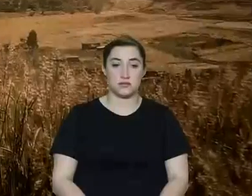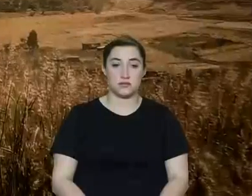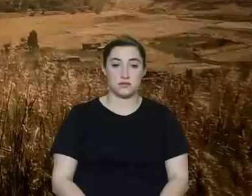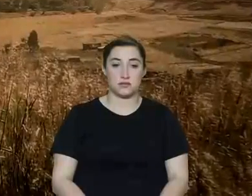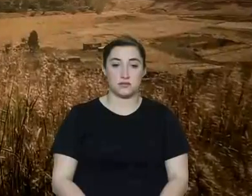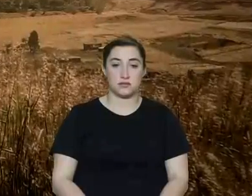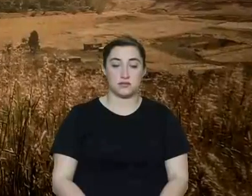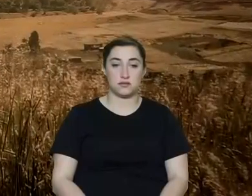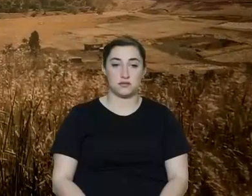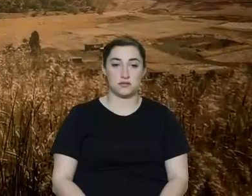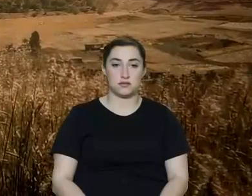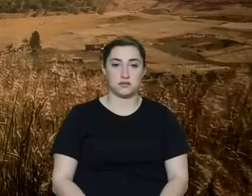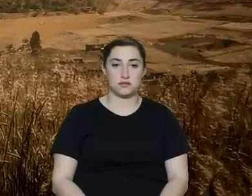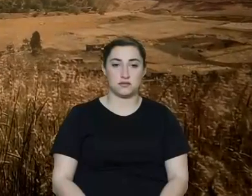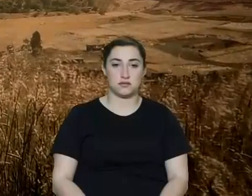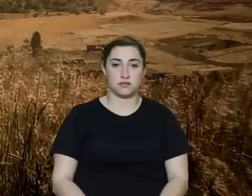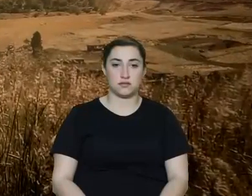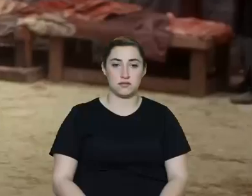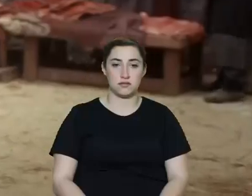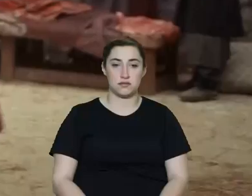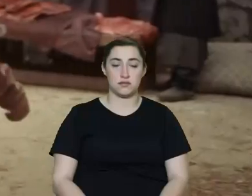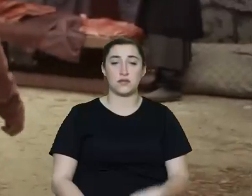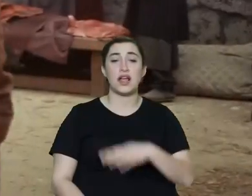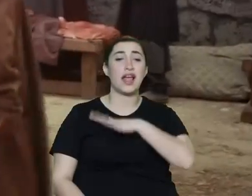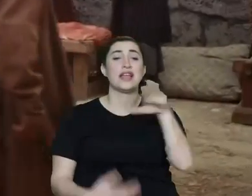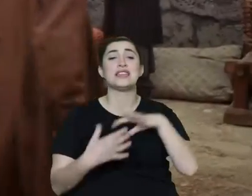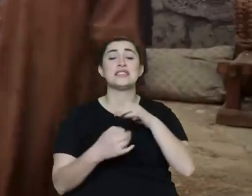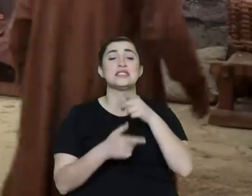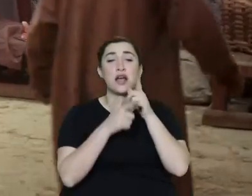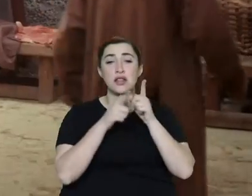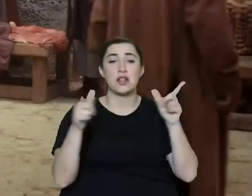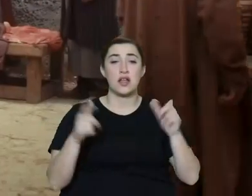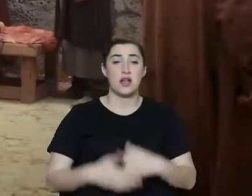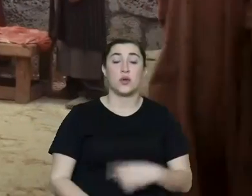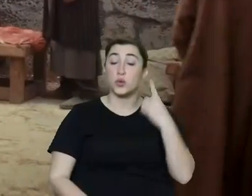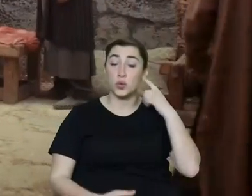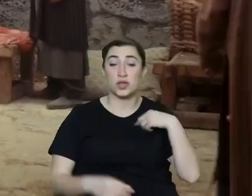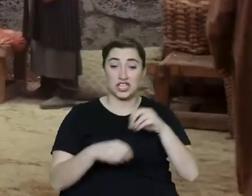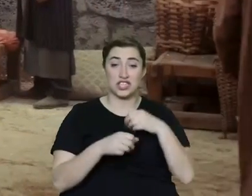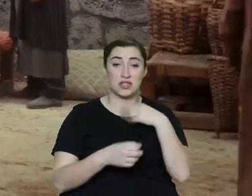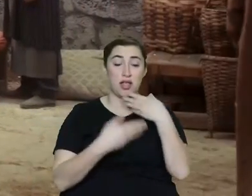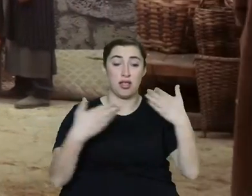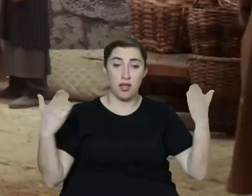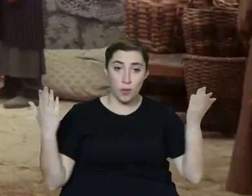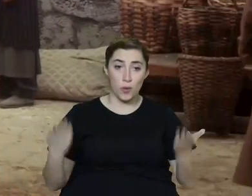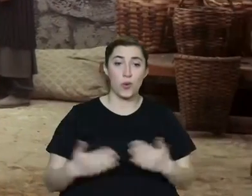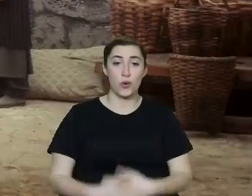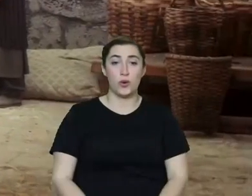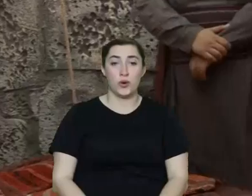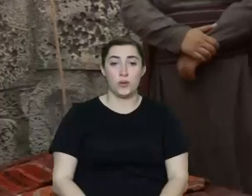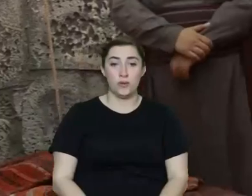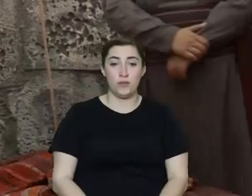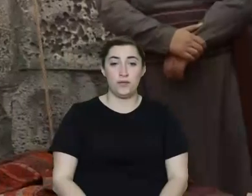Dağların eteklerinde kurulu nanlağın obası. Ey ahali! Duyduk duymadık